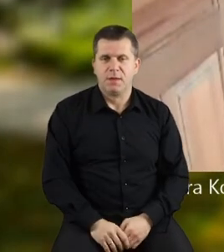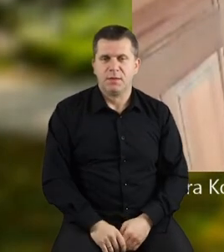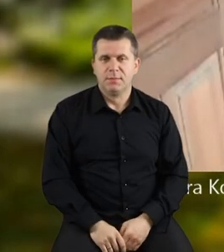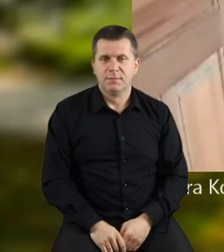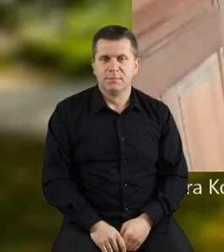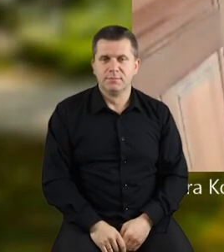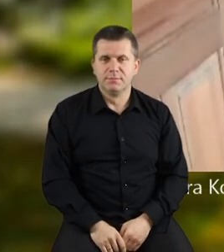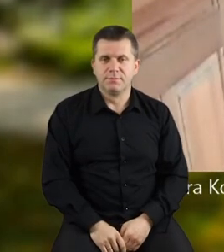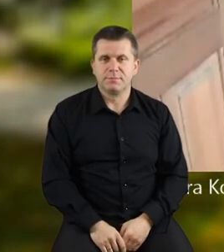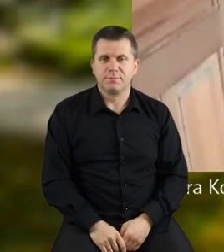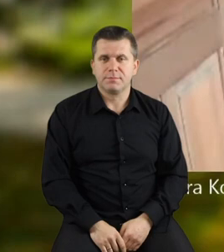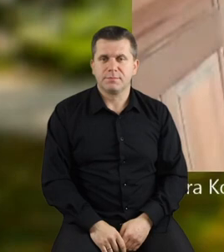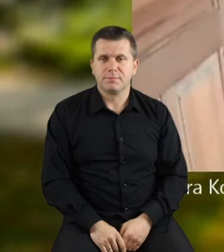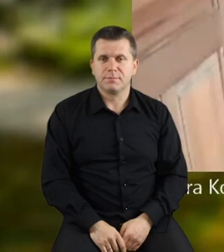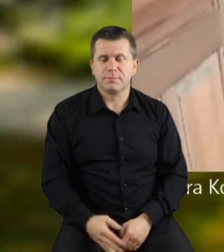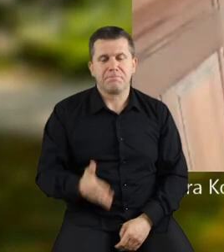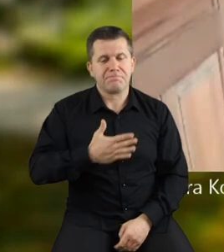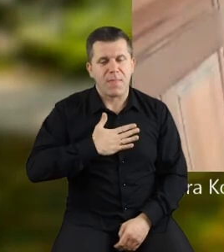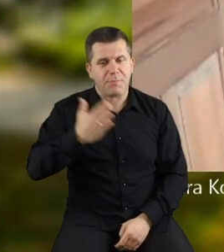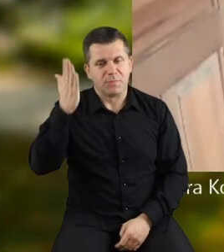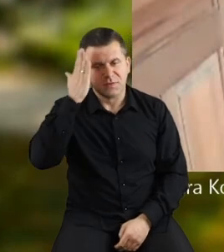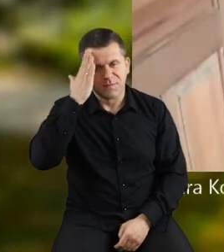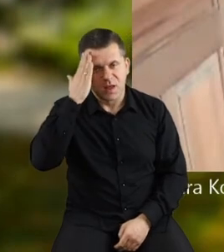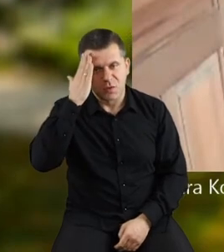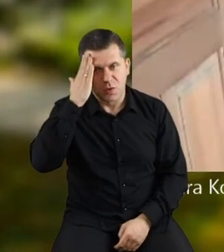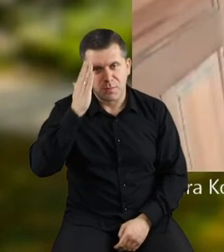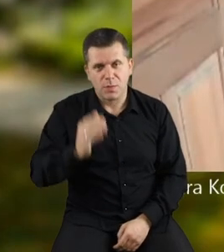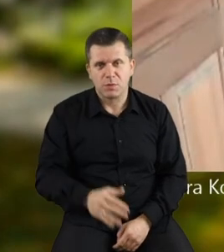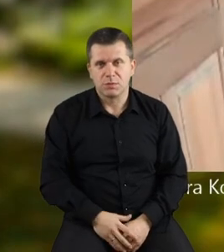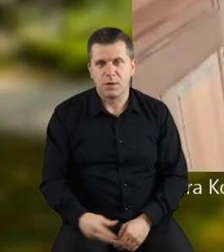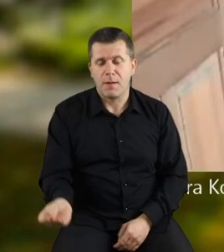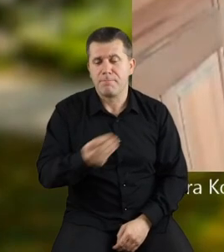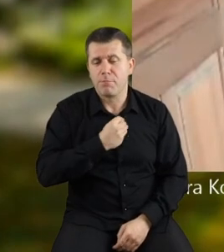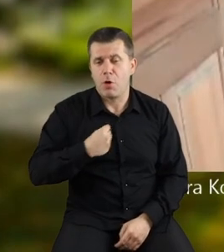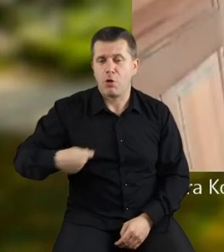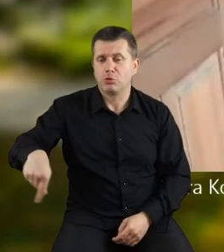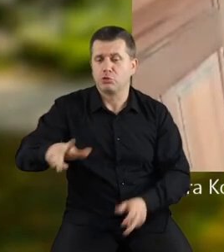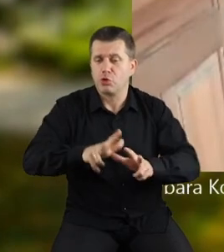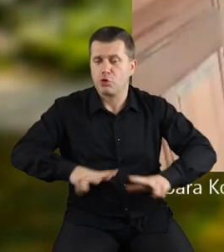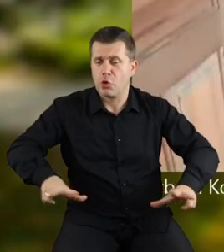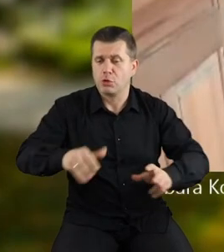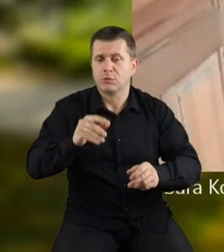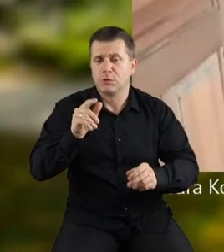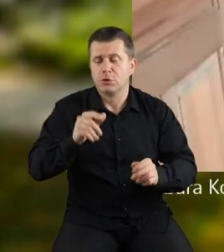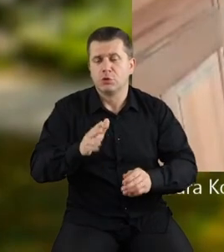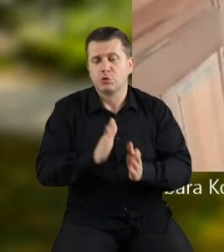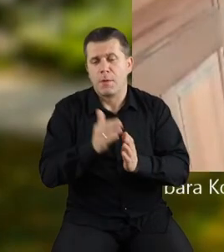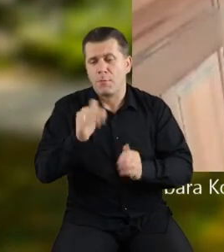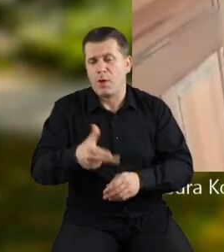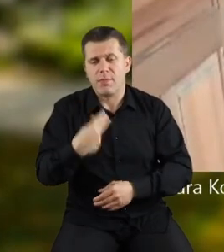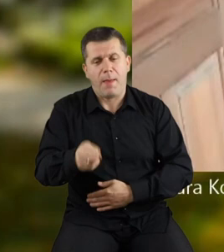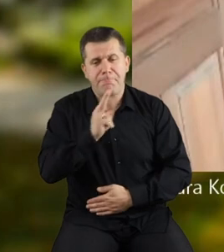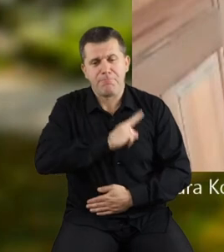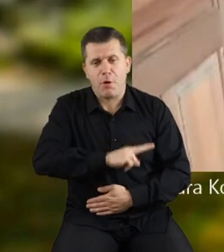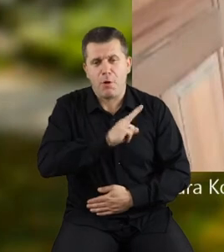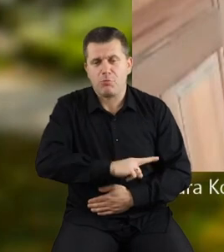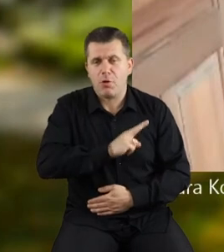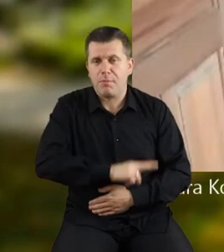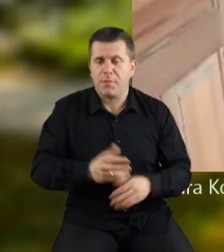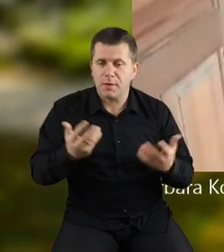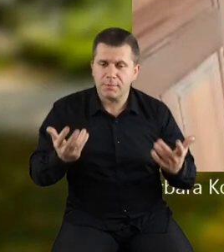pewne. Natomiast mam świadomość, że polskim rodzinom taka książka może się nie